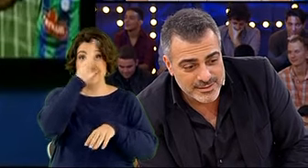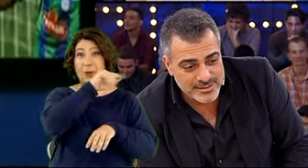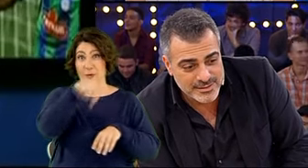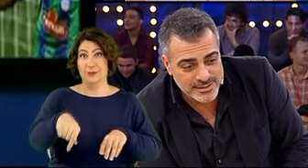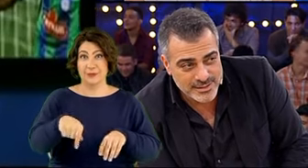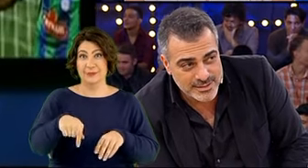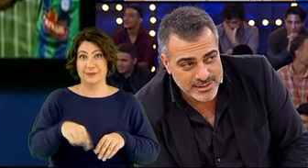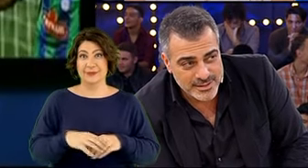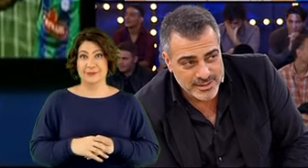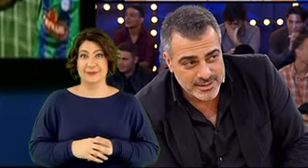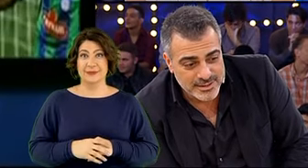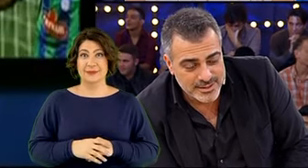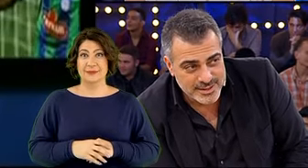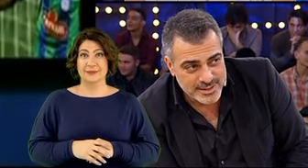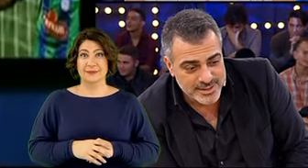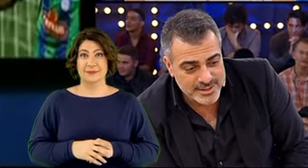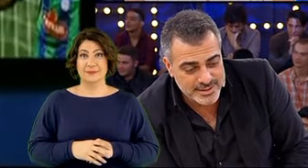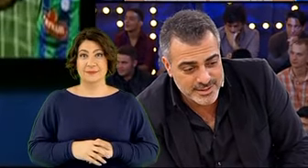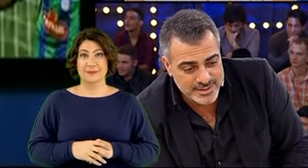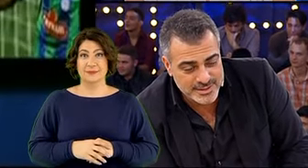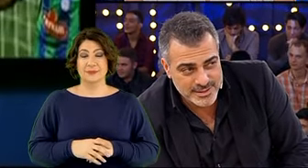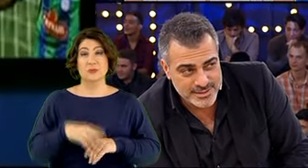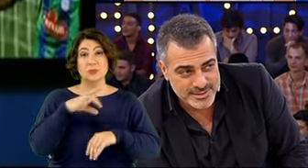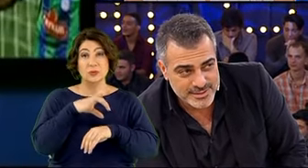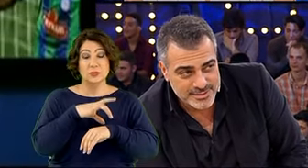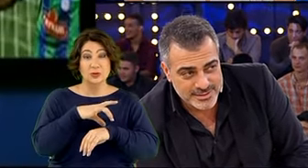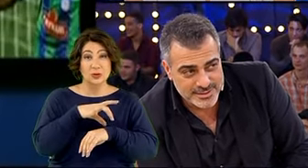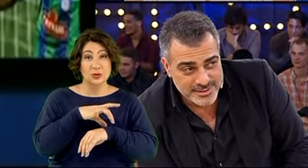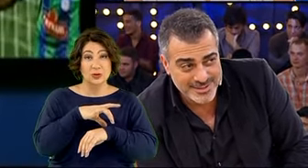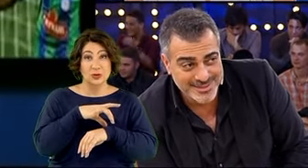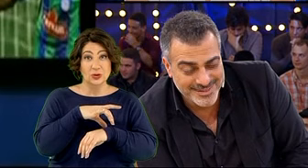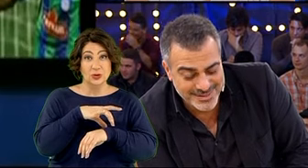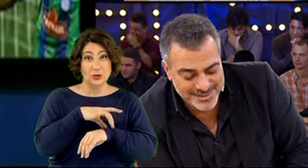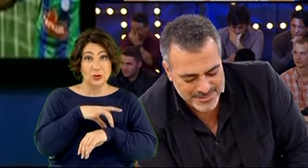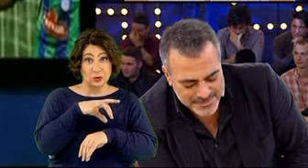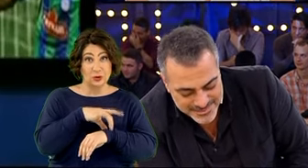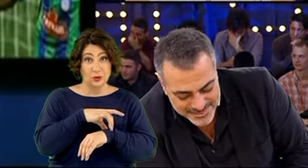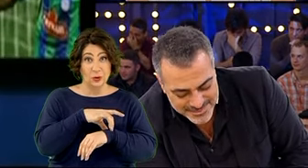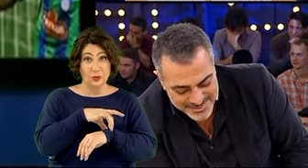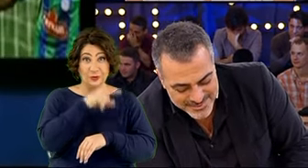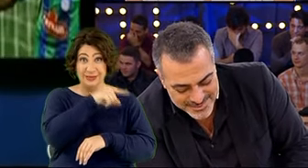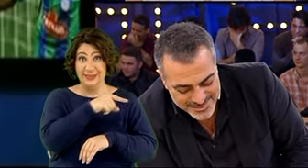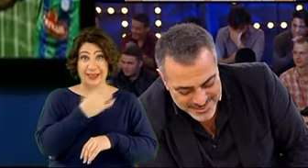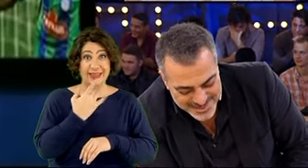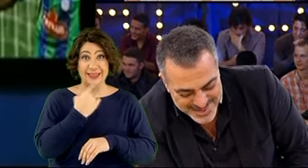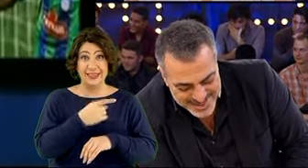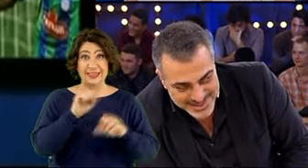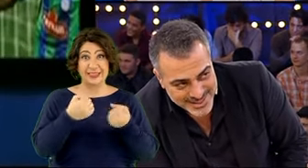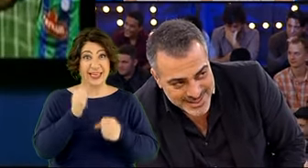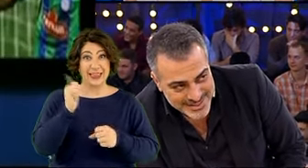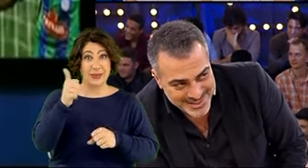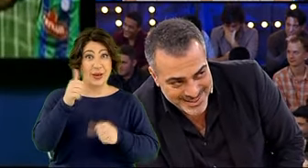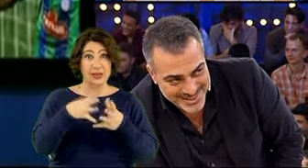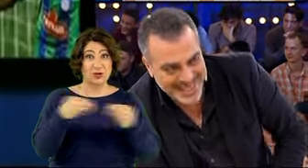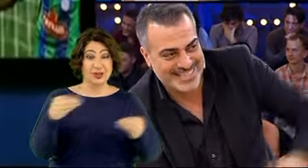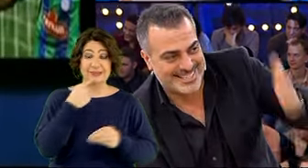Uçe in İstanbul. İstanbul. Ya. Doctors, disability hovering, do they say? Sakatlığın ne kadar